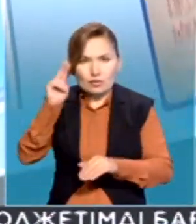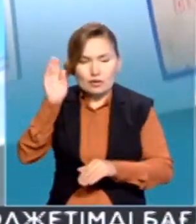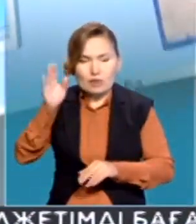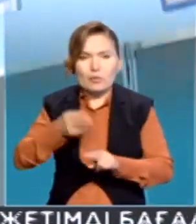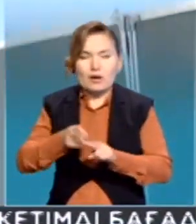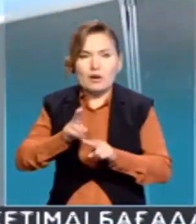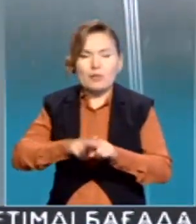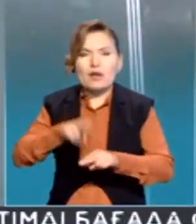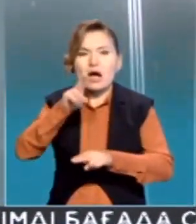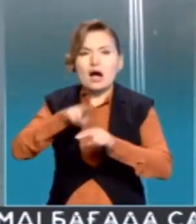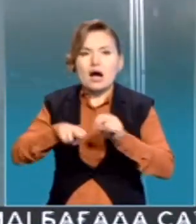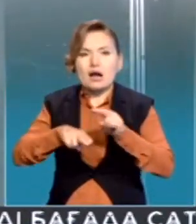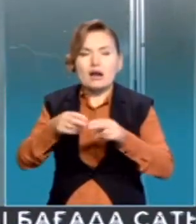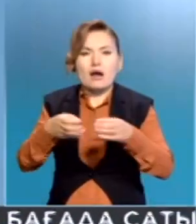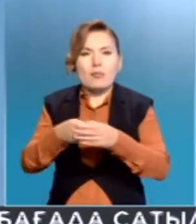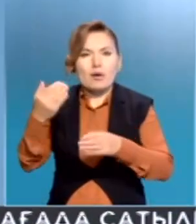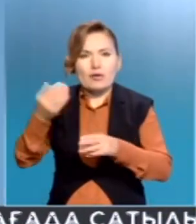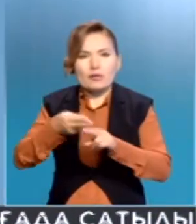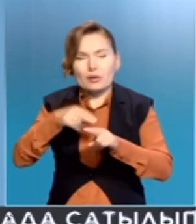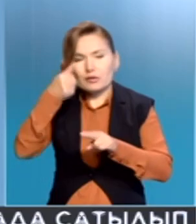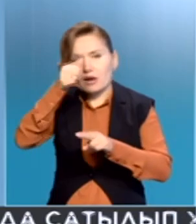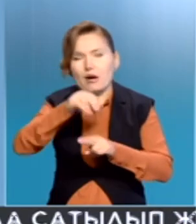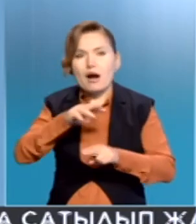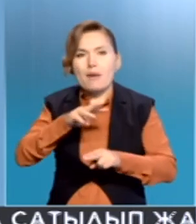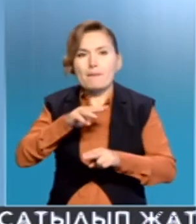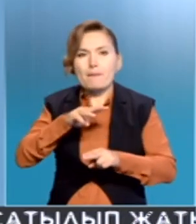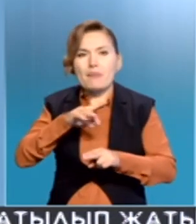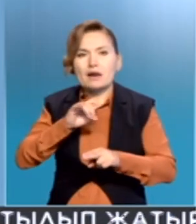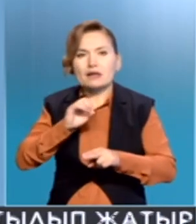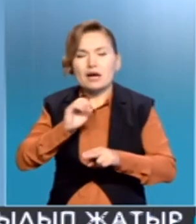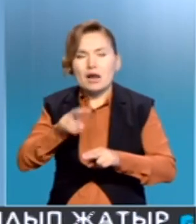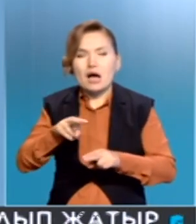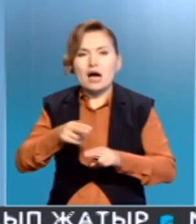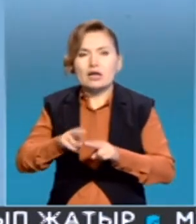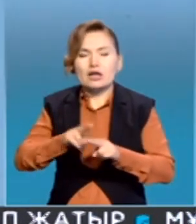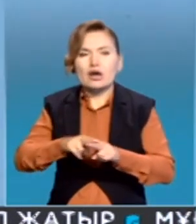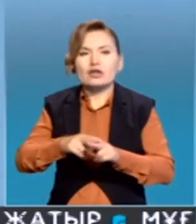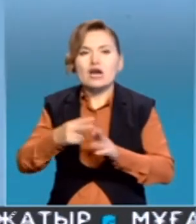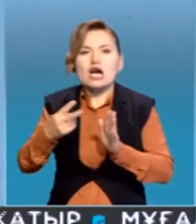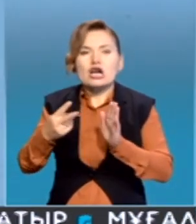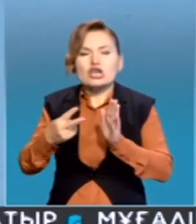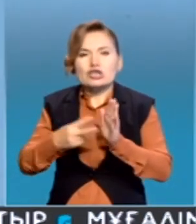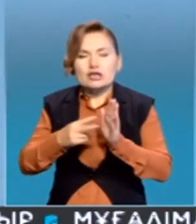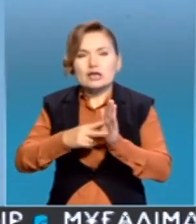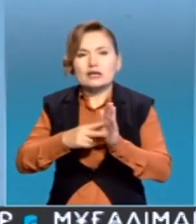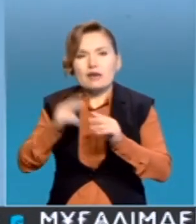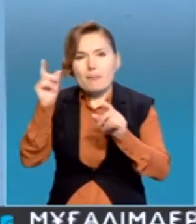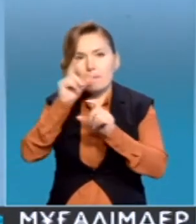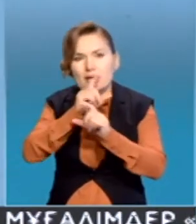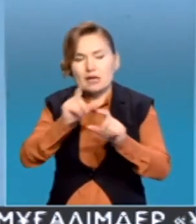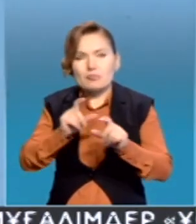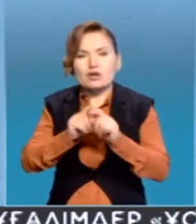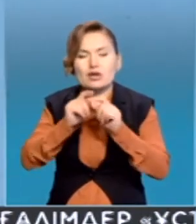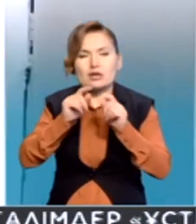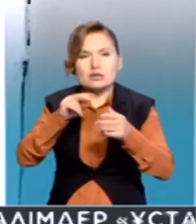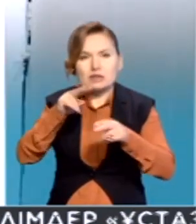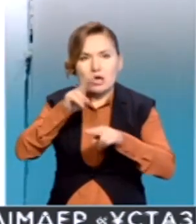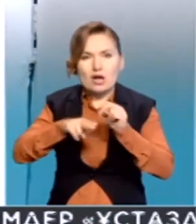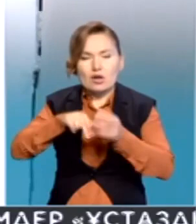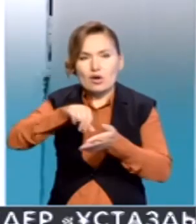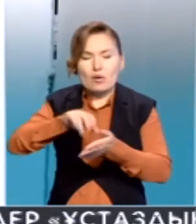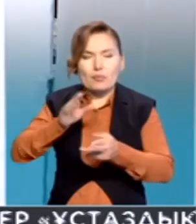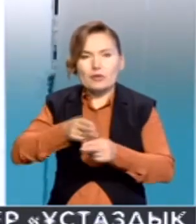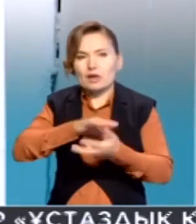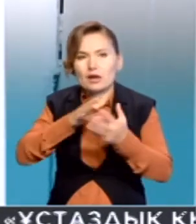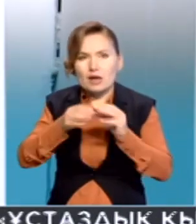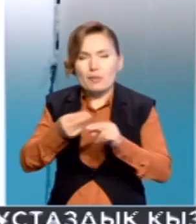құрылысын жүргізген мердігер компания биыл Мақтарал мен Жетісай аудандарында тағы 7 мемлекеттік нысан салып жатыр. Оның үшеуі мектеп.